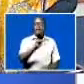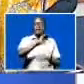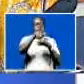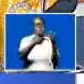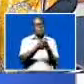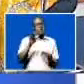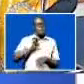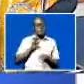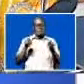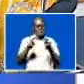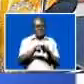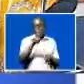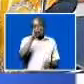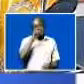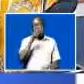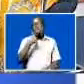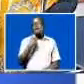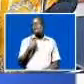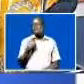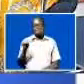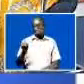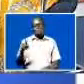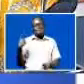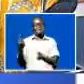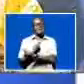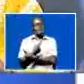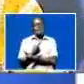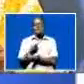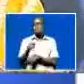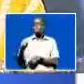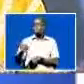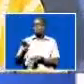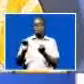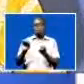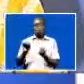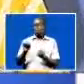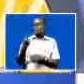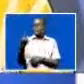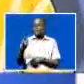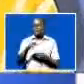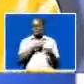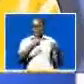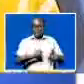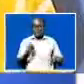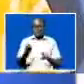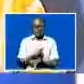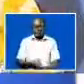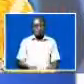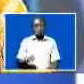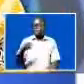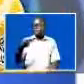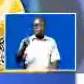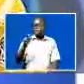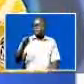Sijui utamjibu vipi. Hapana. Hazifanani kabisa. Kila mmoja ana roho yake. Na ninakupa mfano wa Ana na Penina